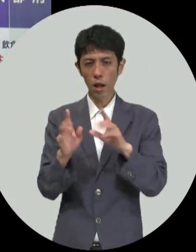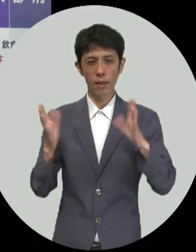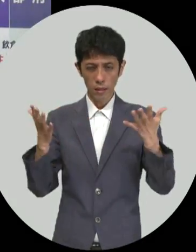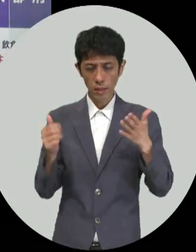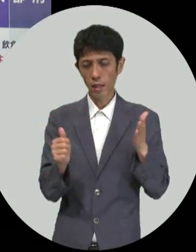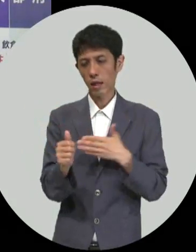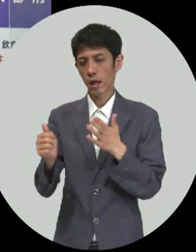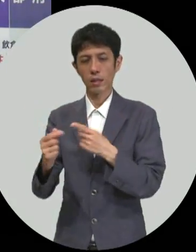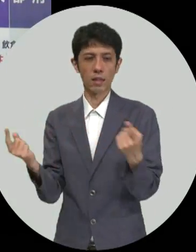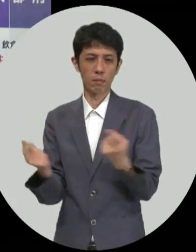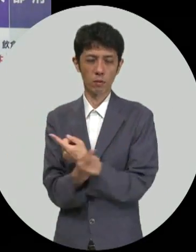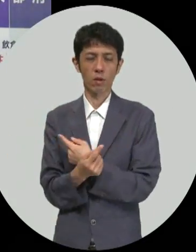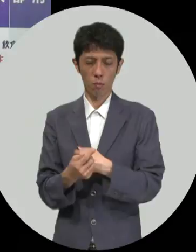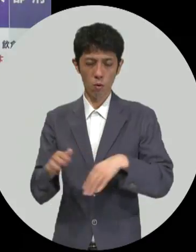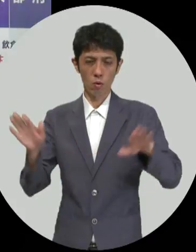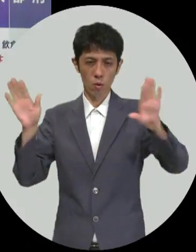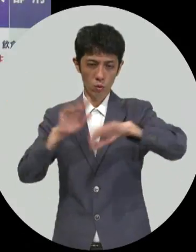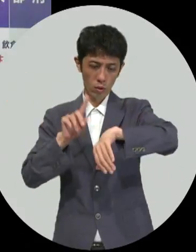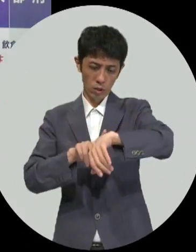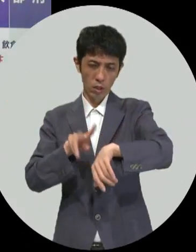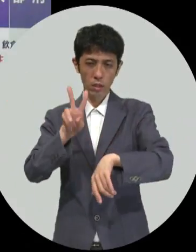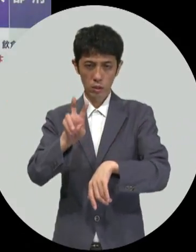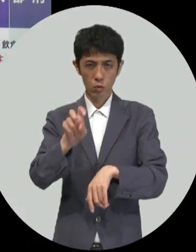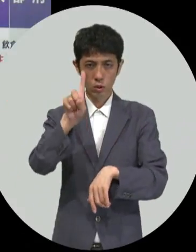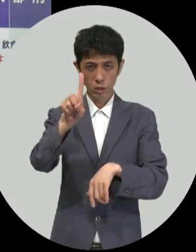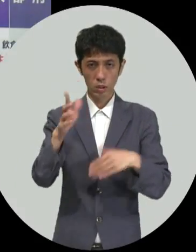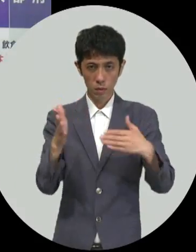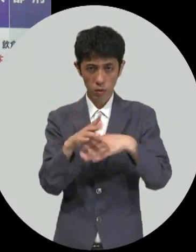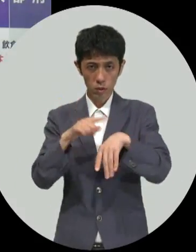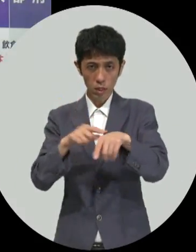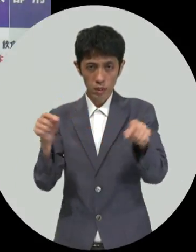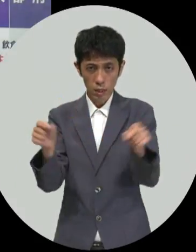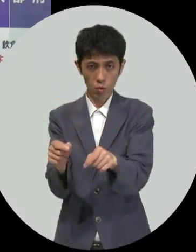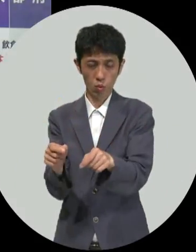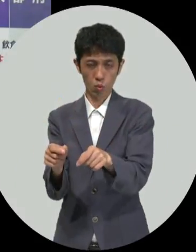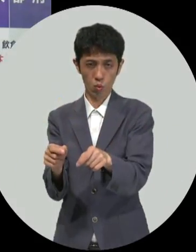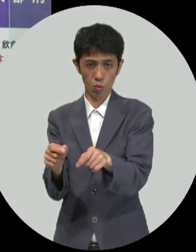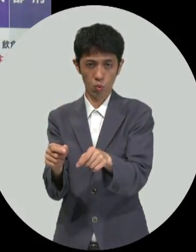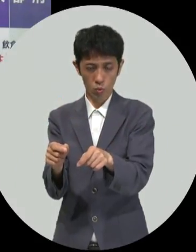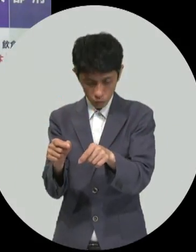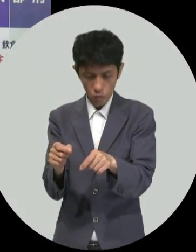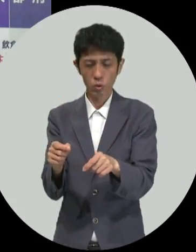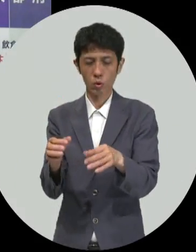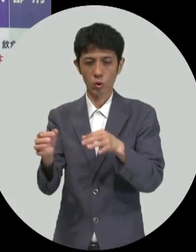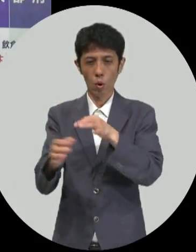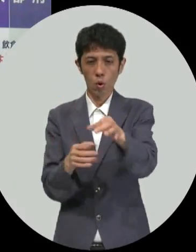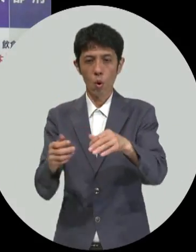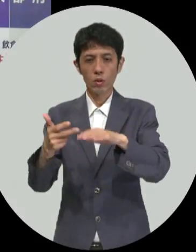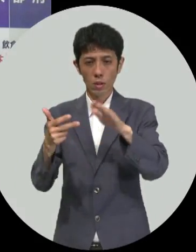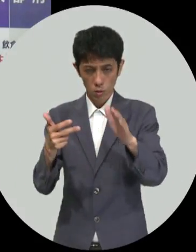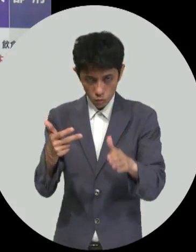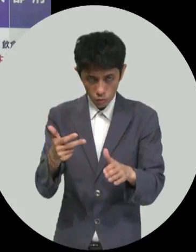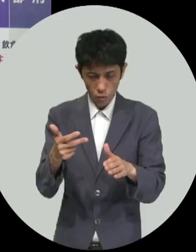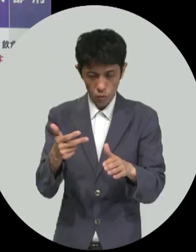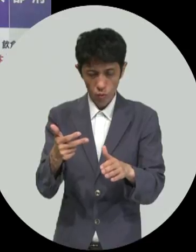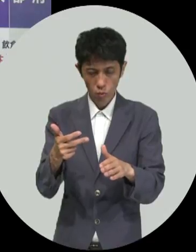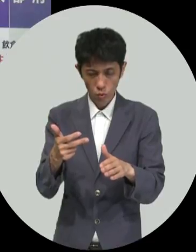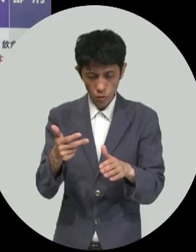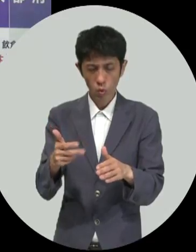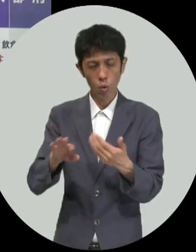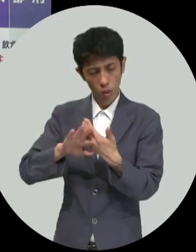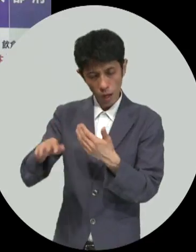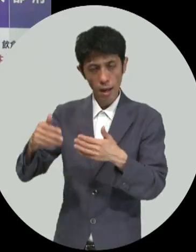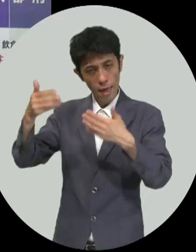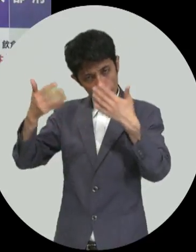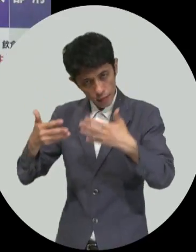ども、21時までの営業時間短縮、商業施設等についてもございますし、それから劇